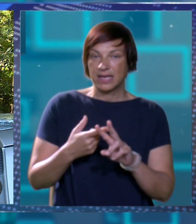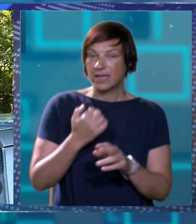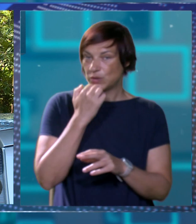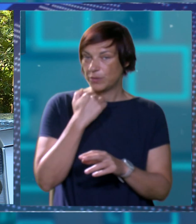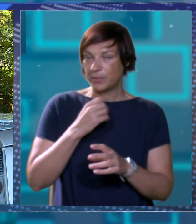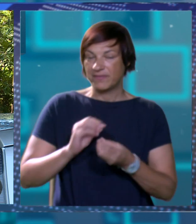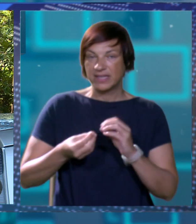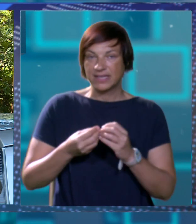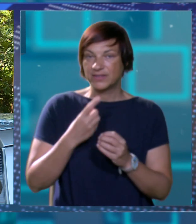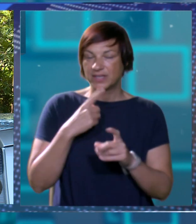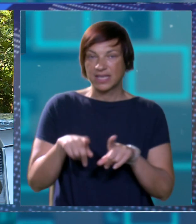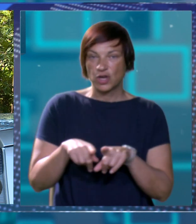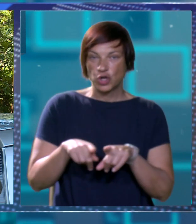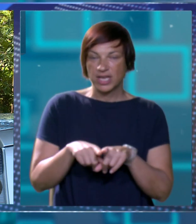je